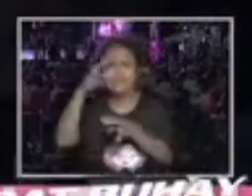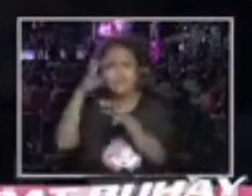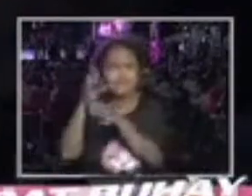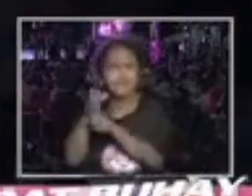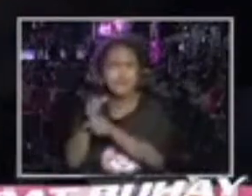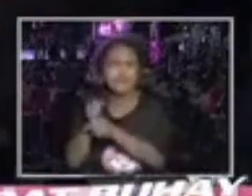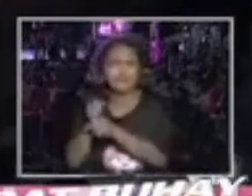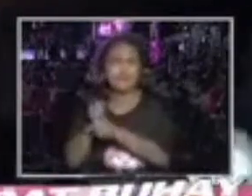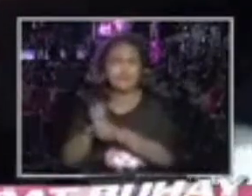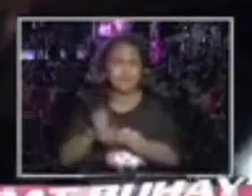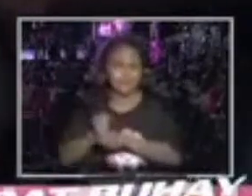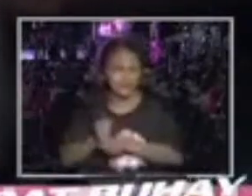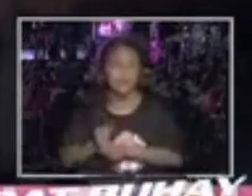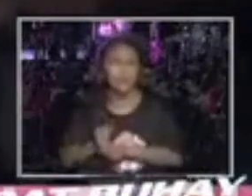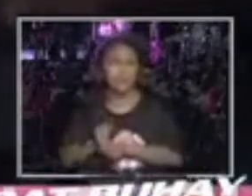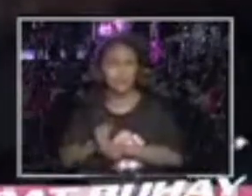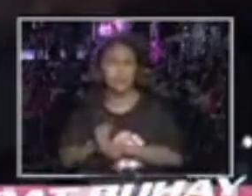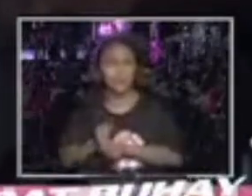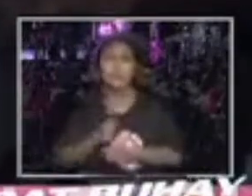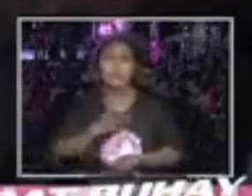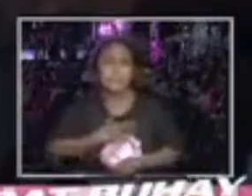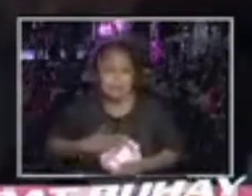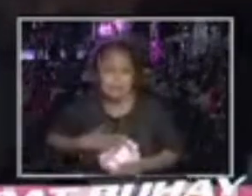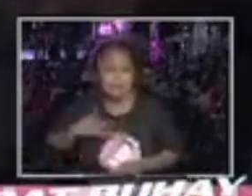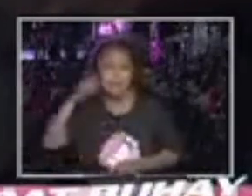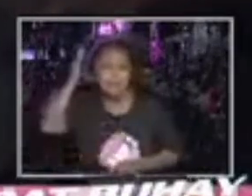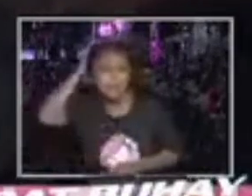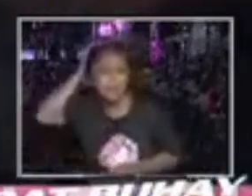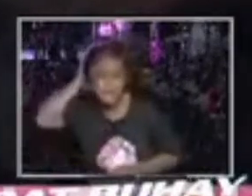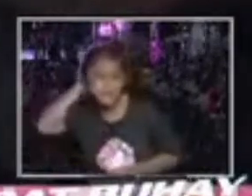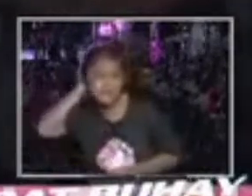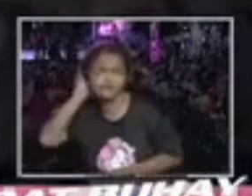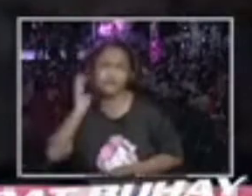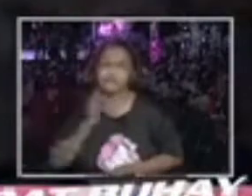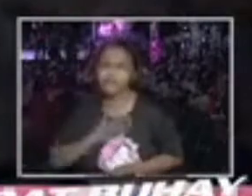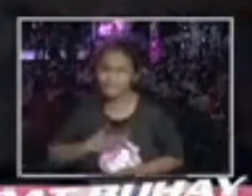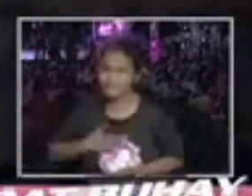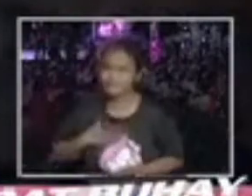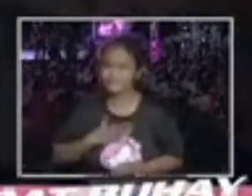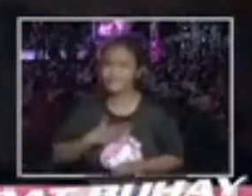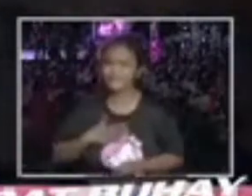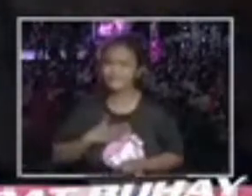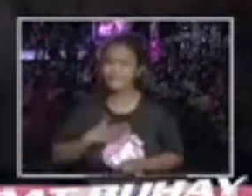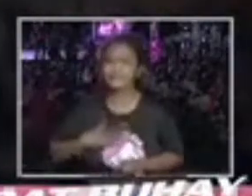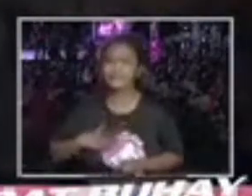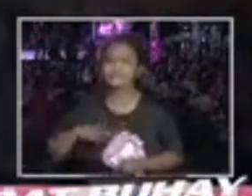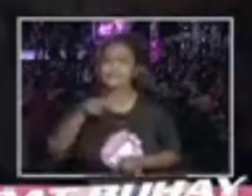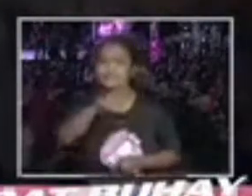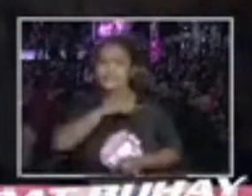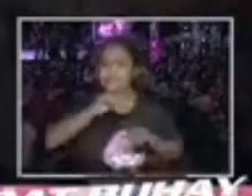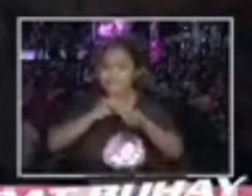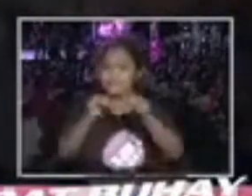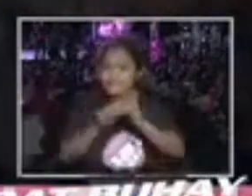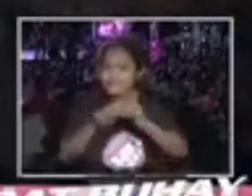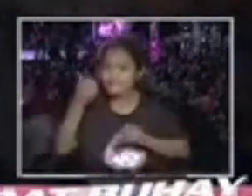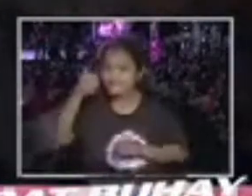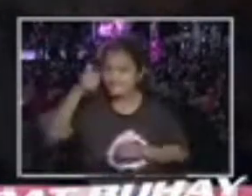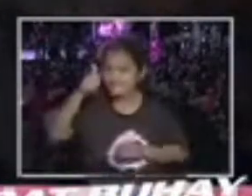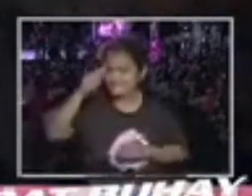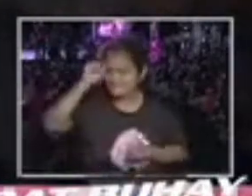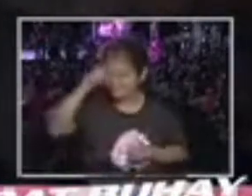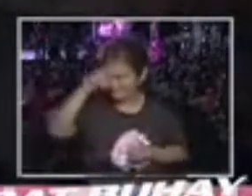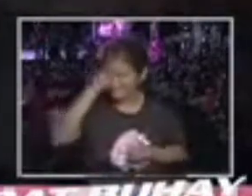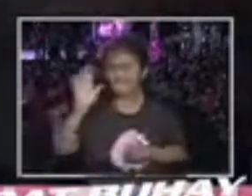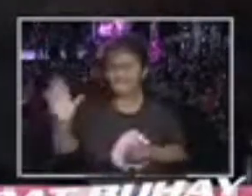mapagkakatiwalaan. Ang pakiusap ko po, sa bawat number 10 na Lenny Robredo